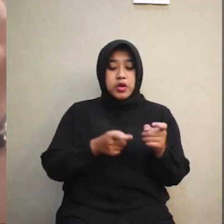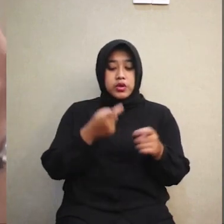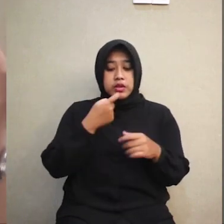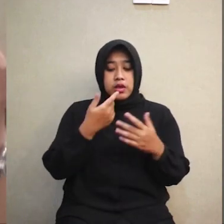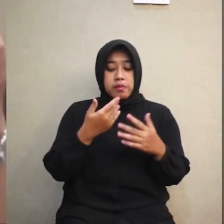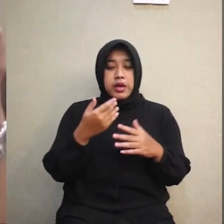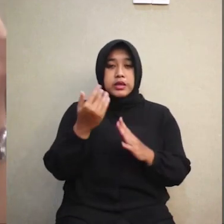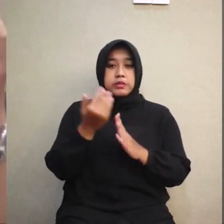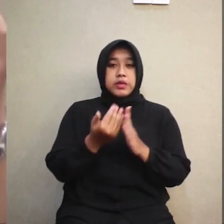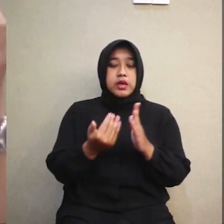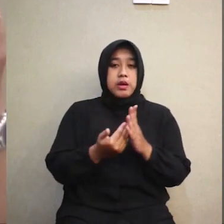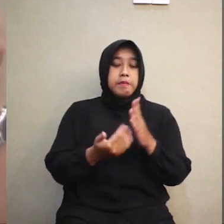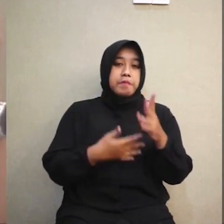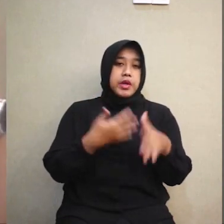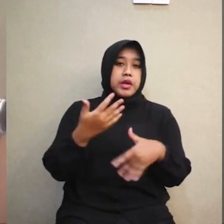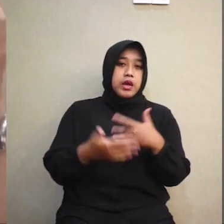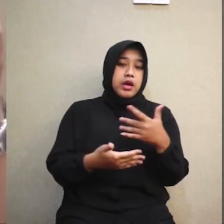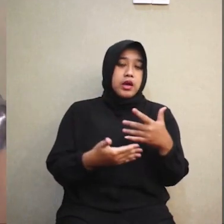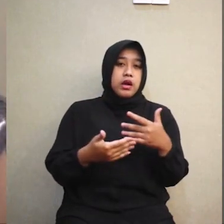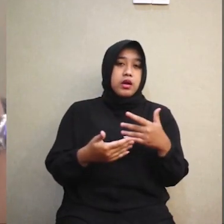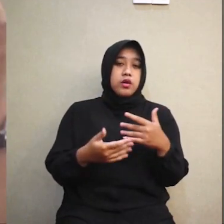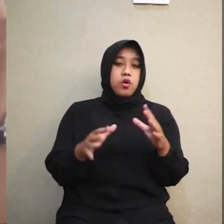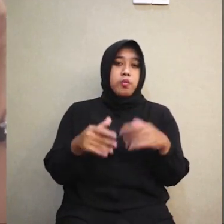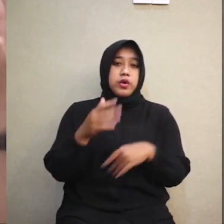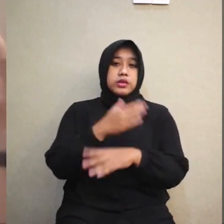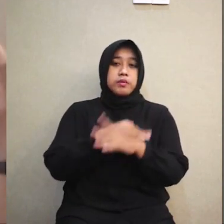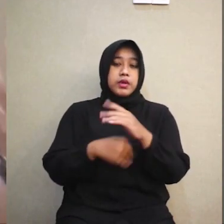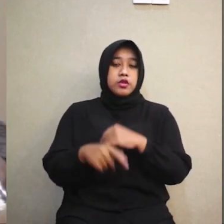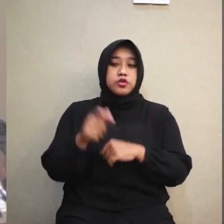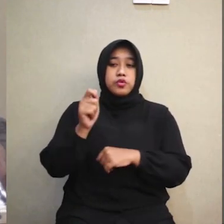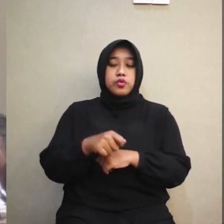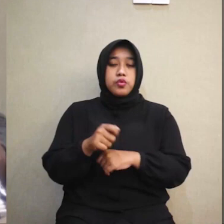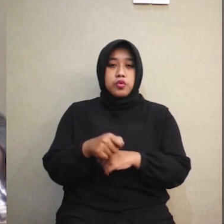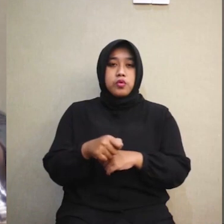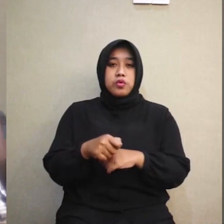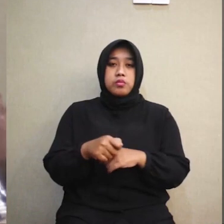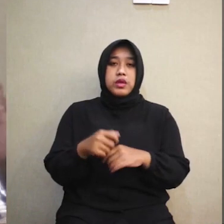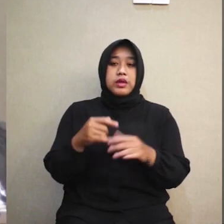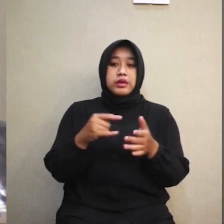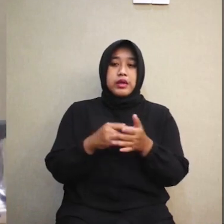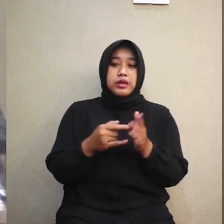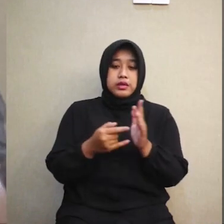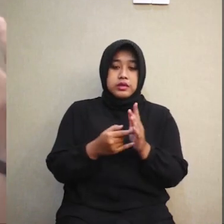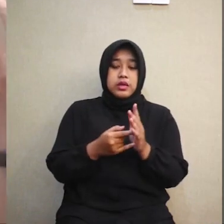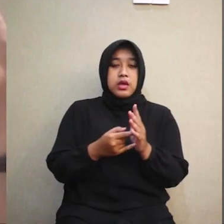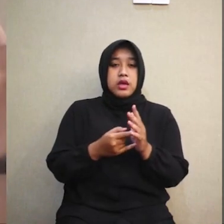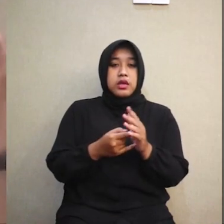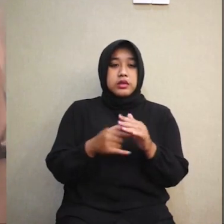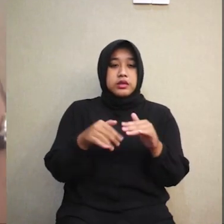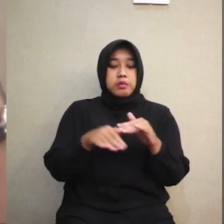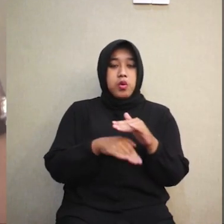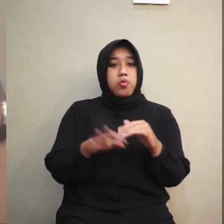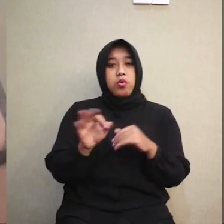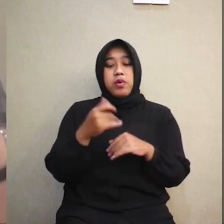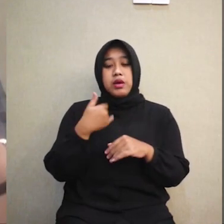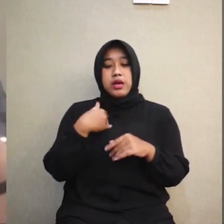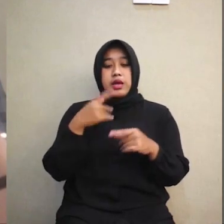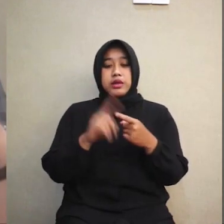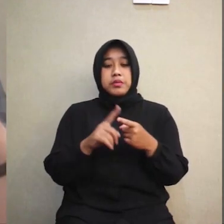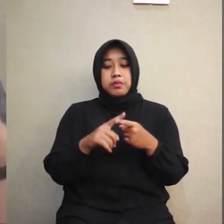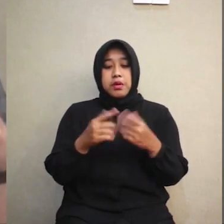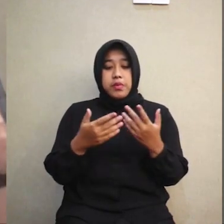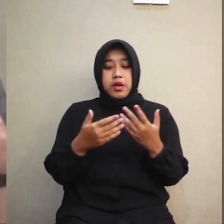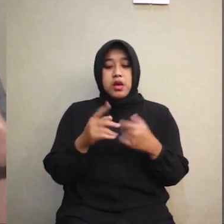tentang tata cara penanganan penyandang disabilitas dengan hukum di level yang lebih teknis di bawah itu belum ada gitu sehingga teman-teman yang